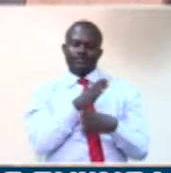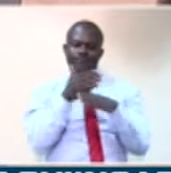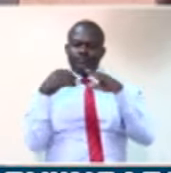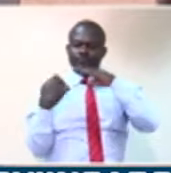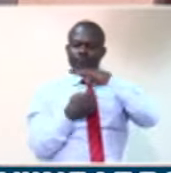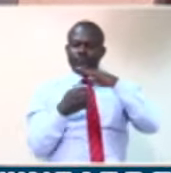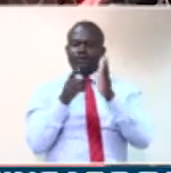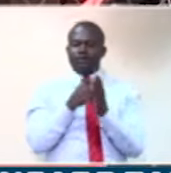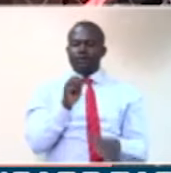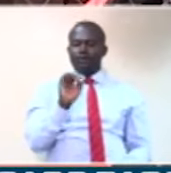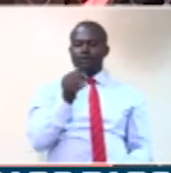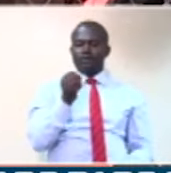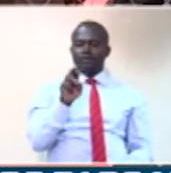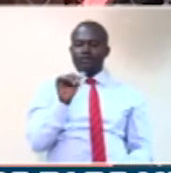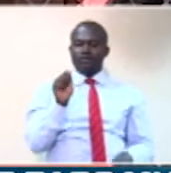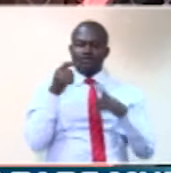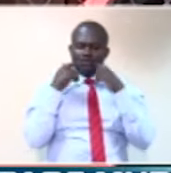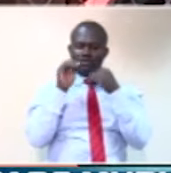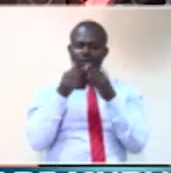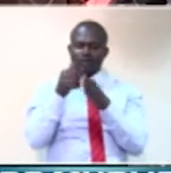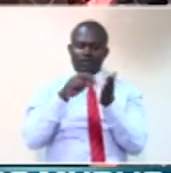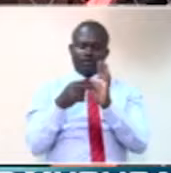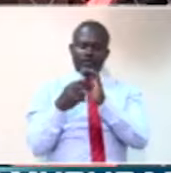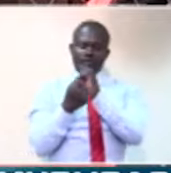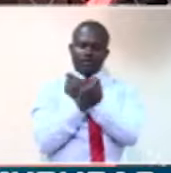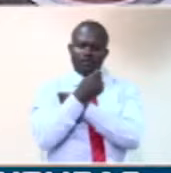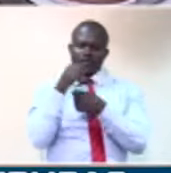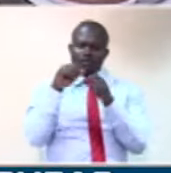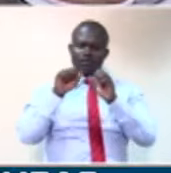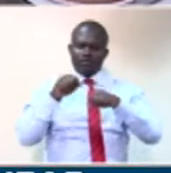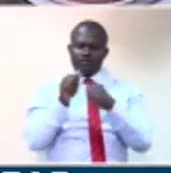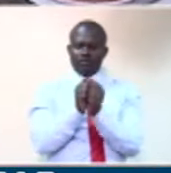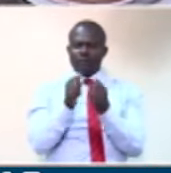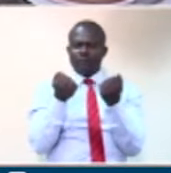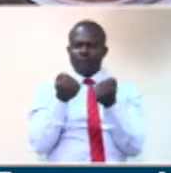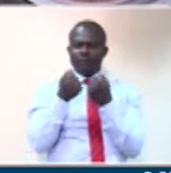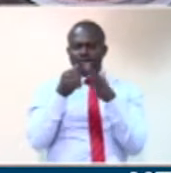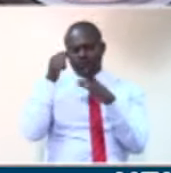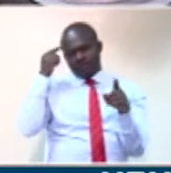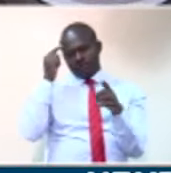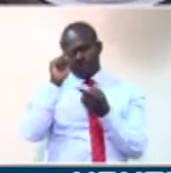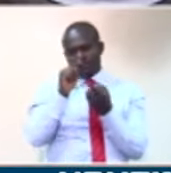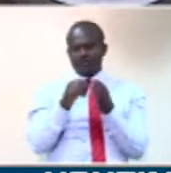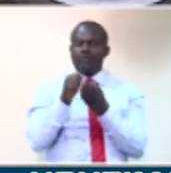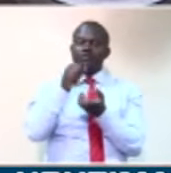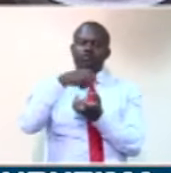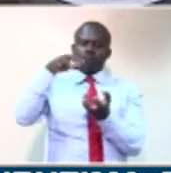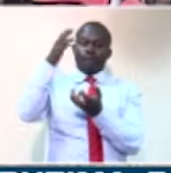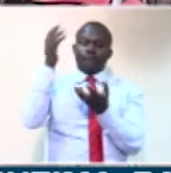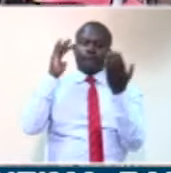w'ibidukikije Dr. Mujawamariya Jean d'Arc avuga ko uyu mushinga wo guhindura moto ndetse n'imodoka ugamije kugabanya imyuka ihumanya